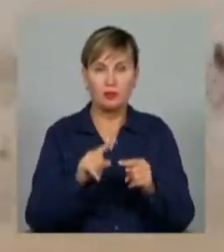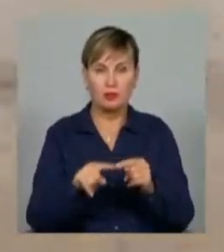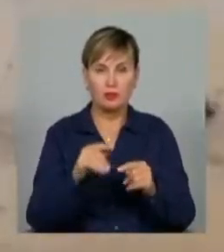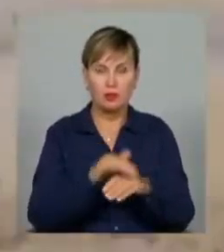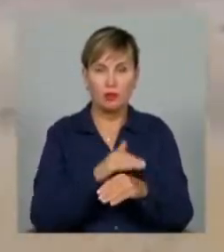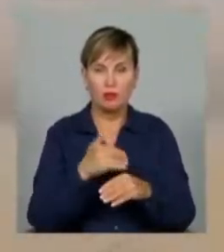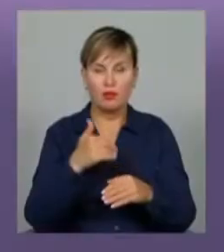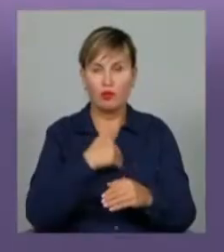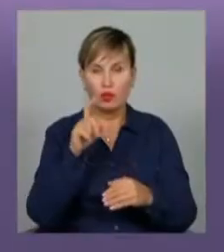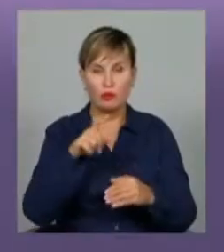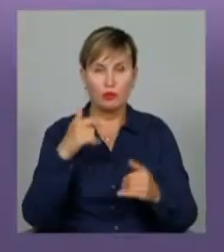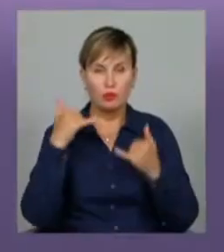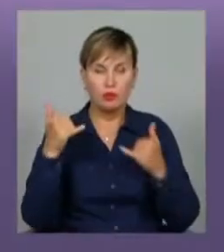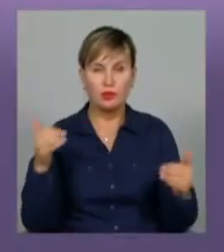добровольцев.